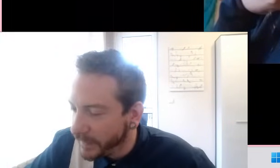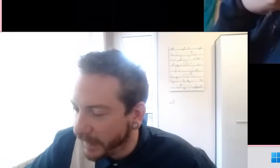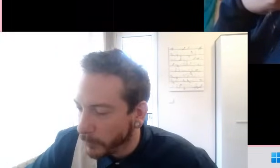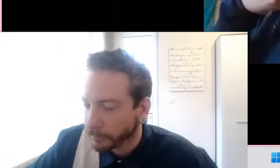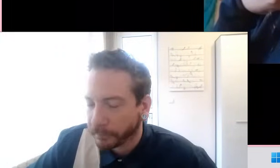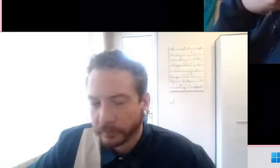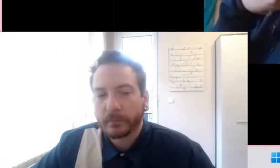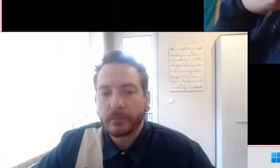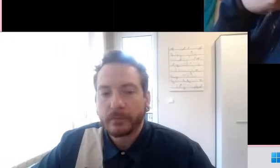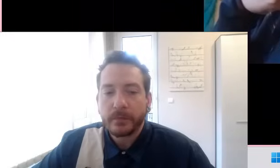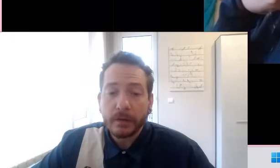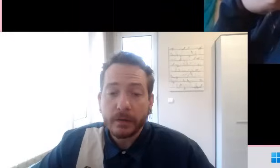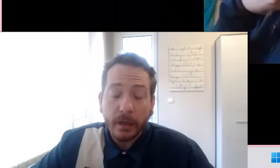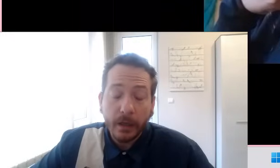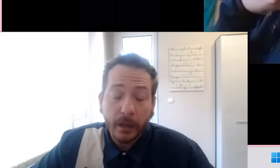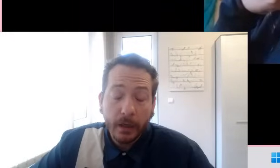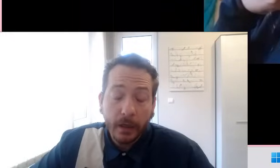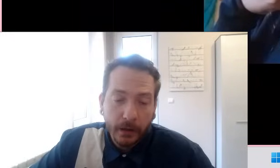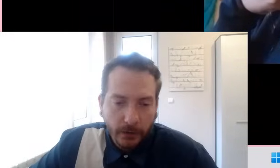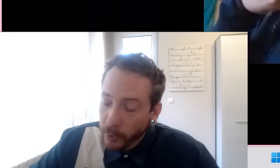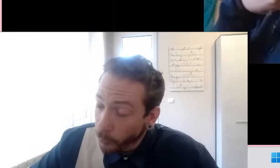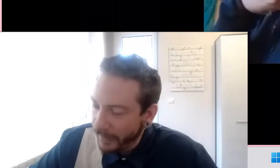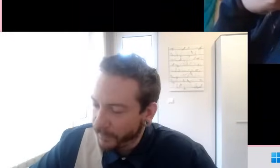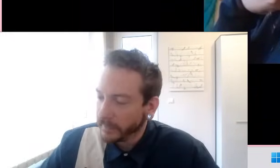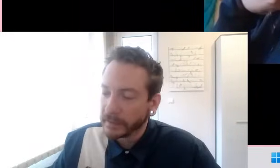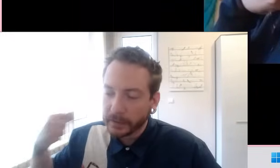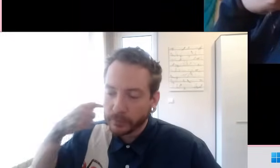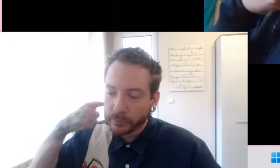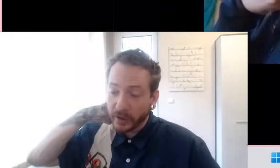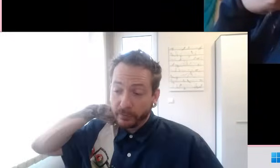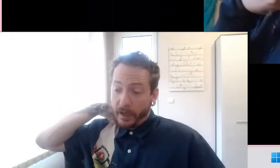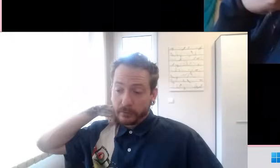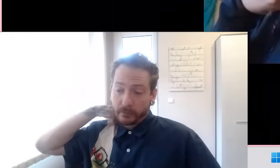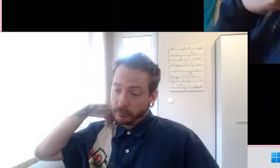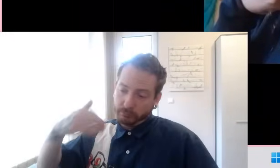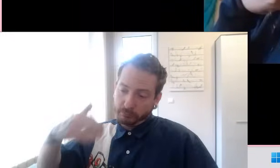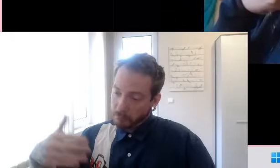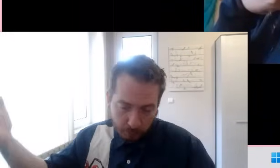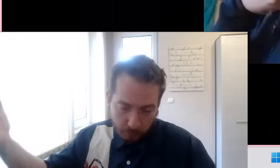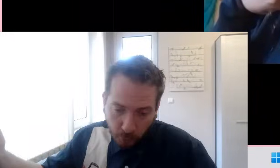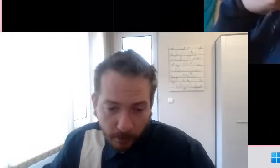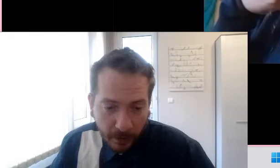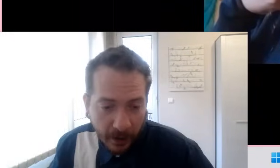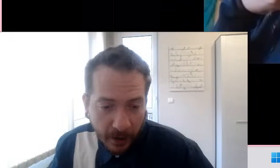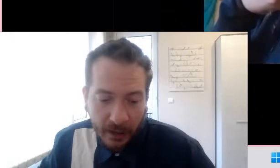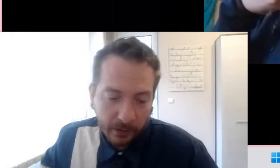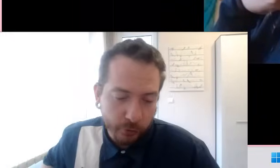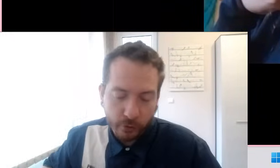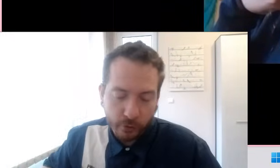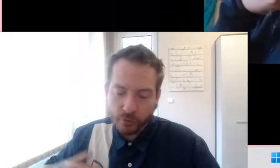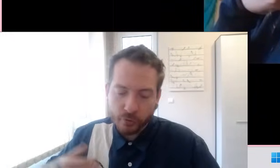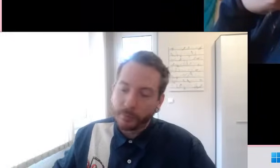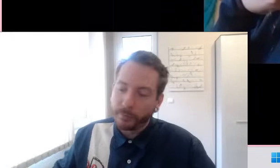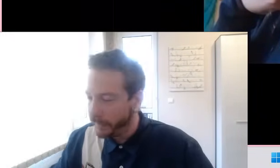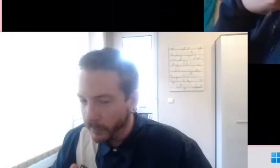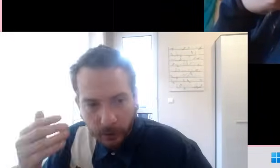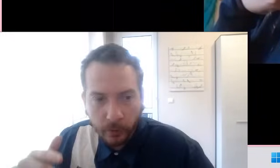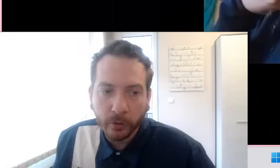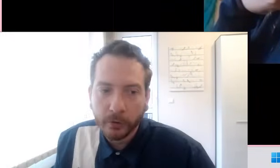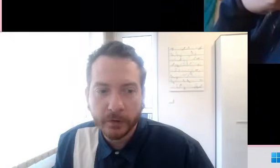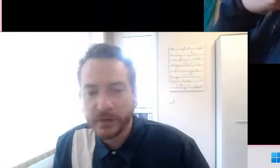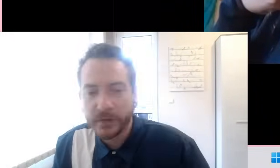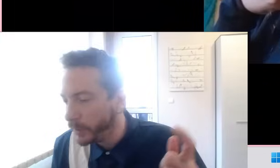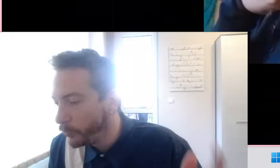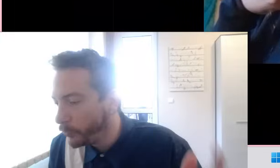bien évidemment. Donc bref, vous allez voir, demain, dans une semaine, c'est